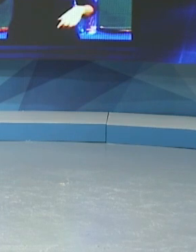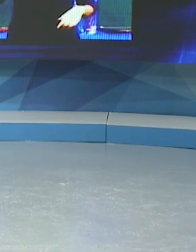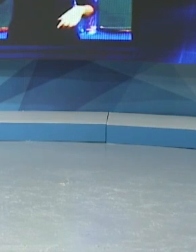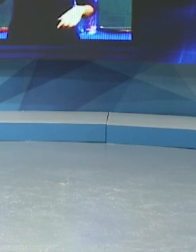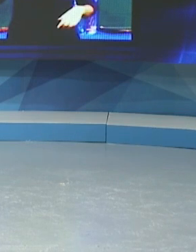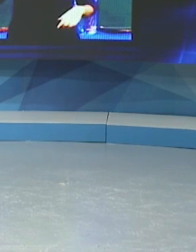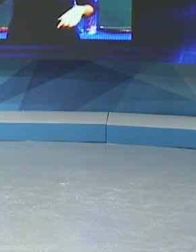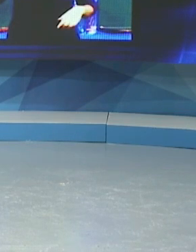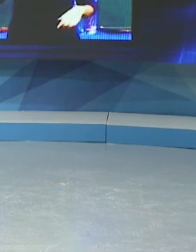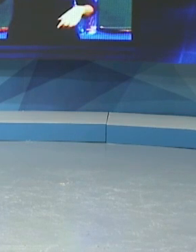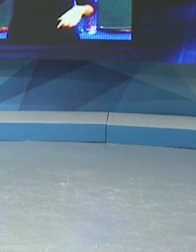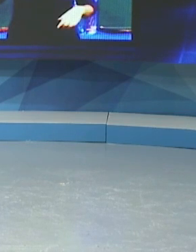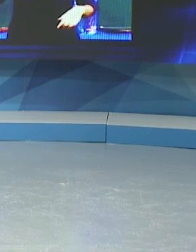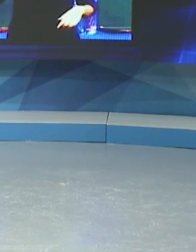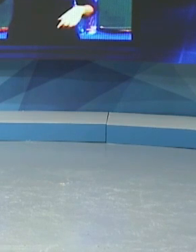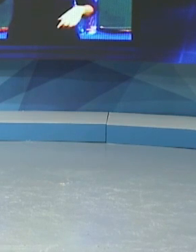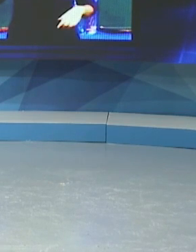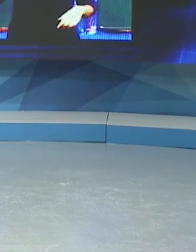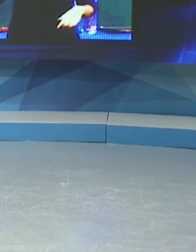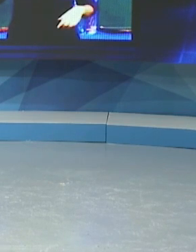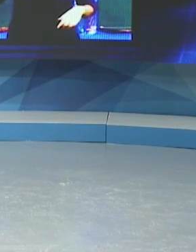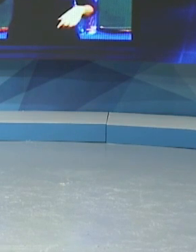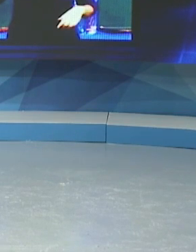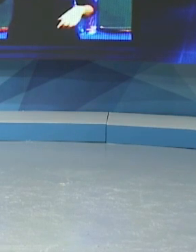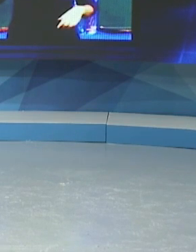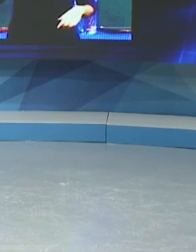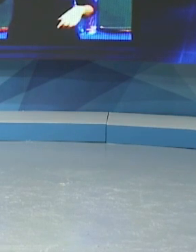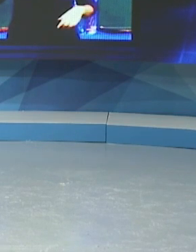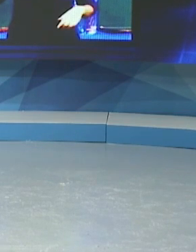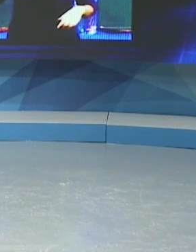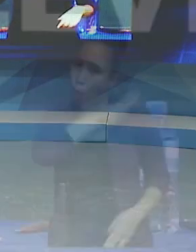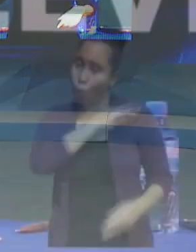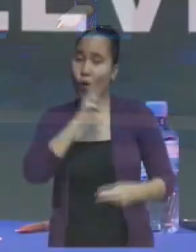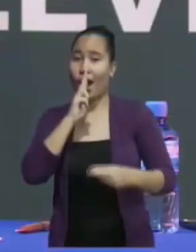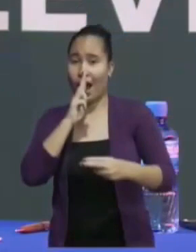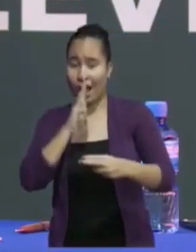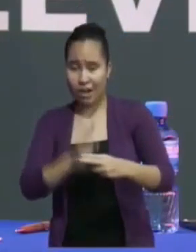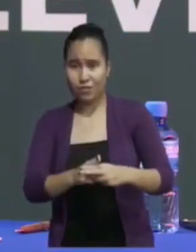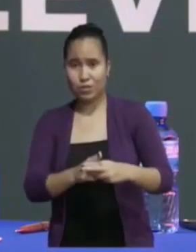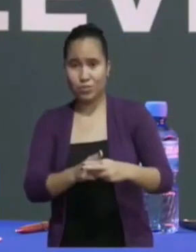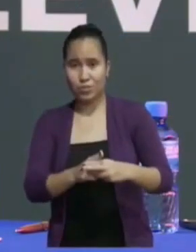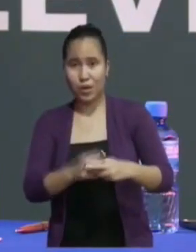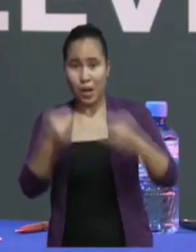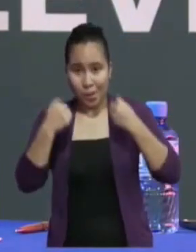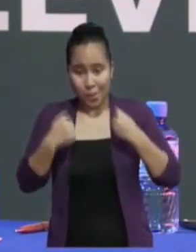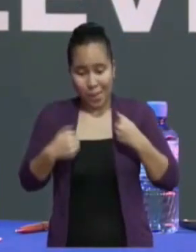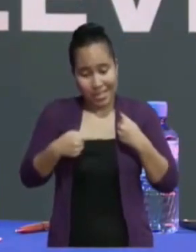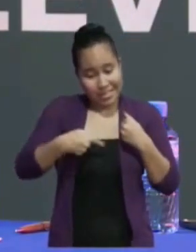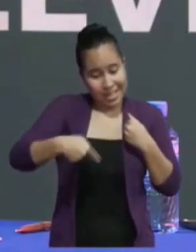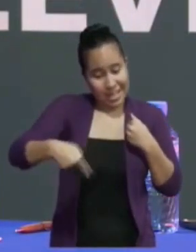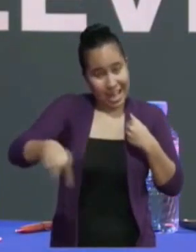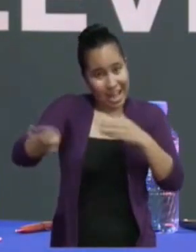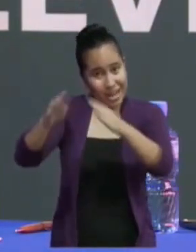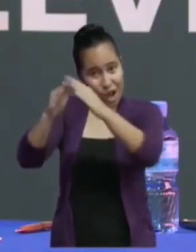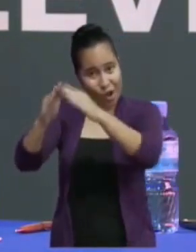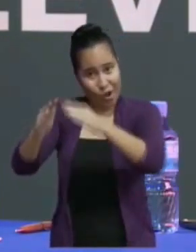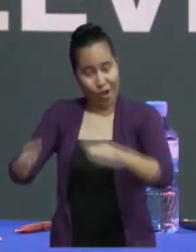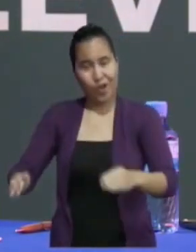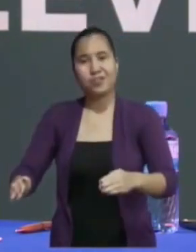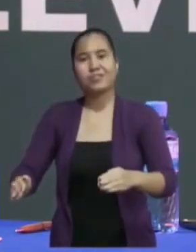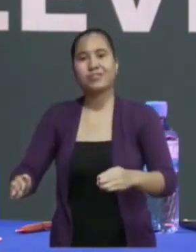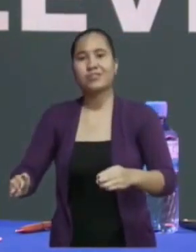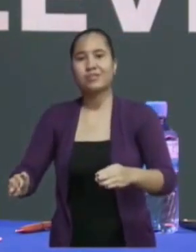huis gaan, zij zich hooguit nog een week moeten afzonderen. Dat als die mensen naar huis gaan, dat ze